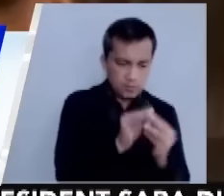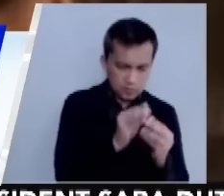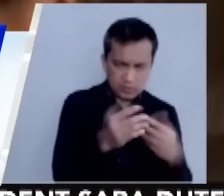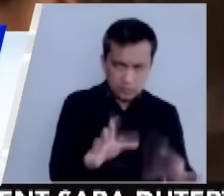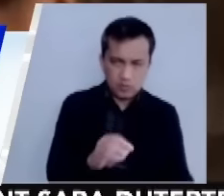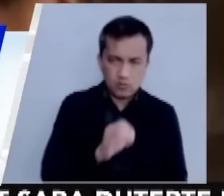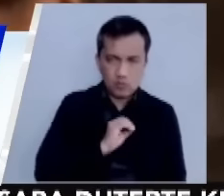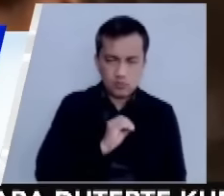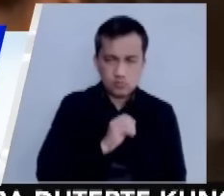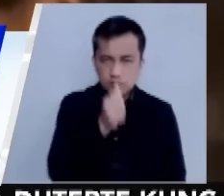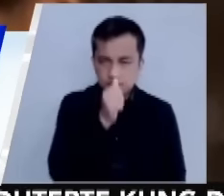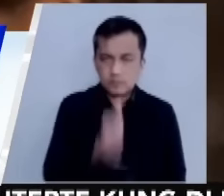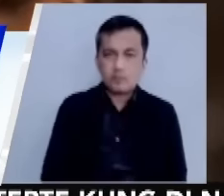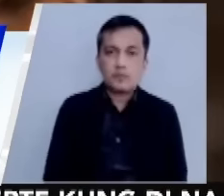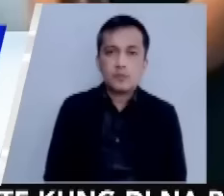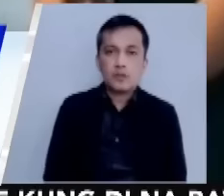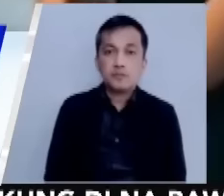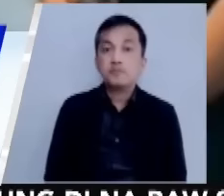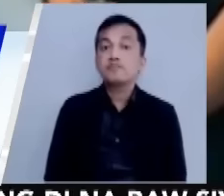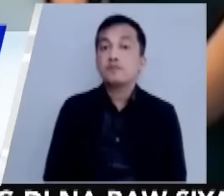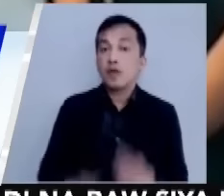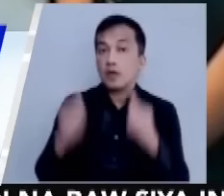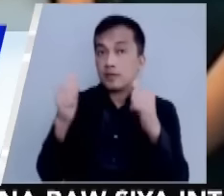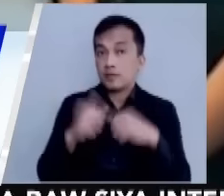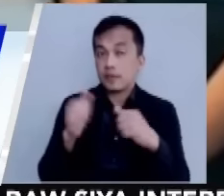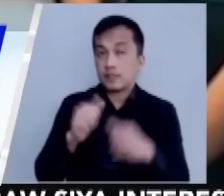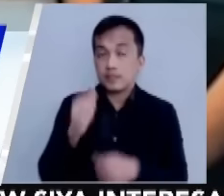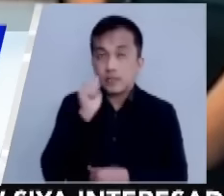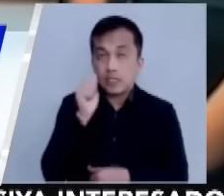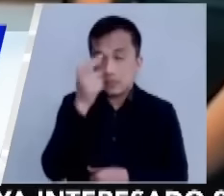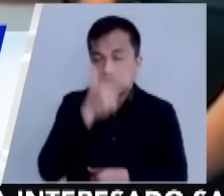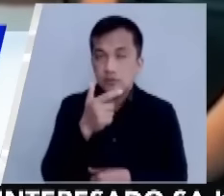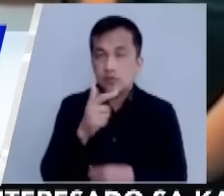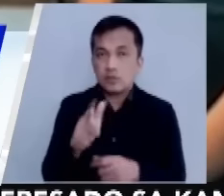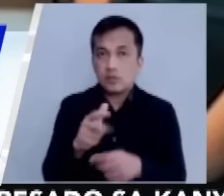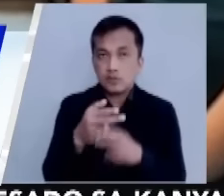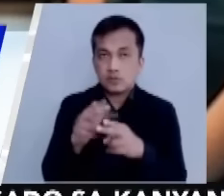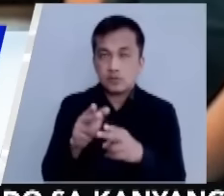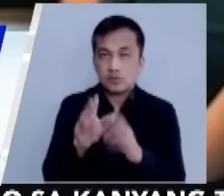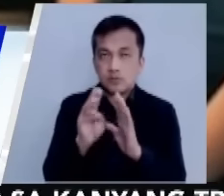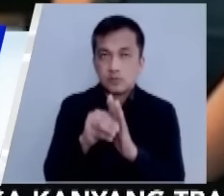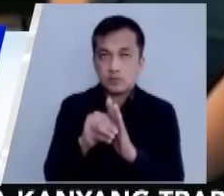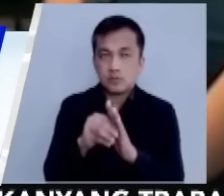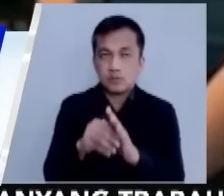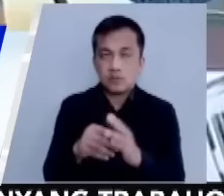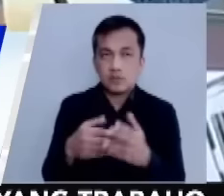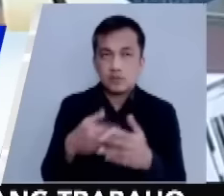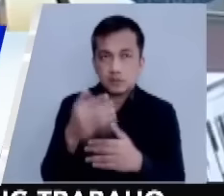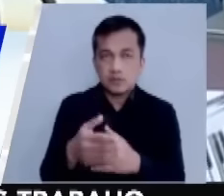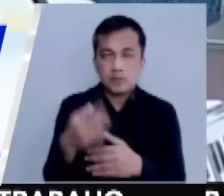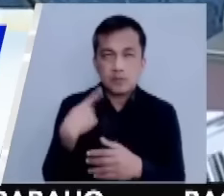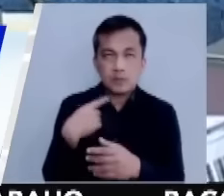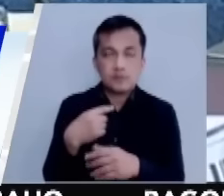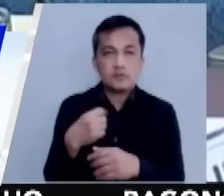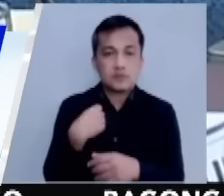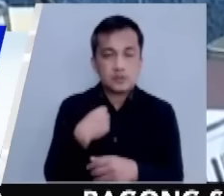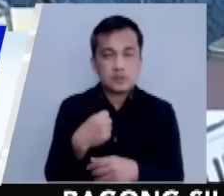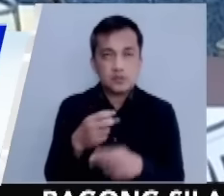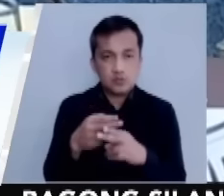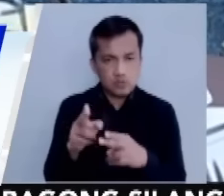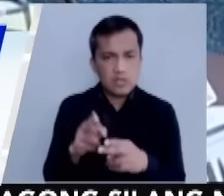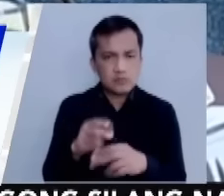kaya natuloy ang executive session na tumagal lang ng ilang minuto dahil may session pa ang mga senador. Sabi ni Senator